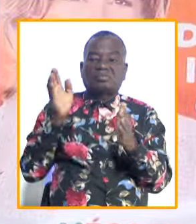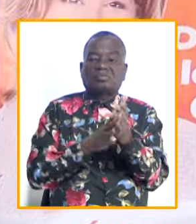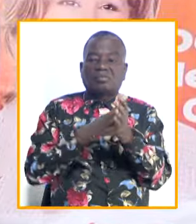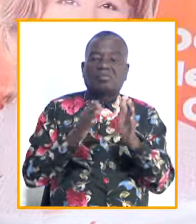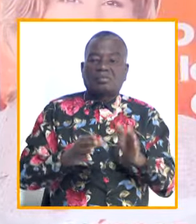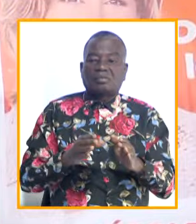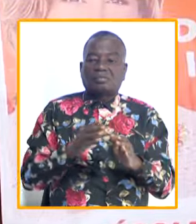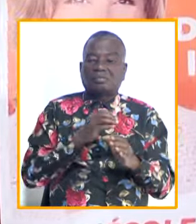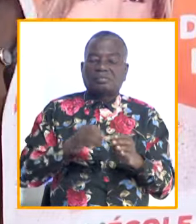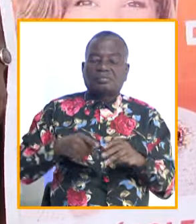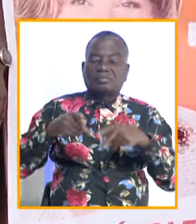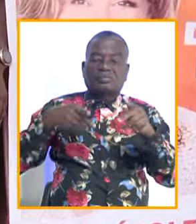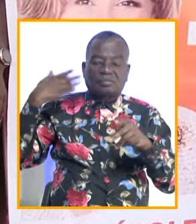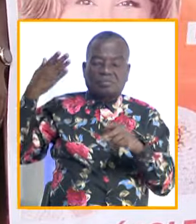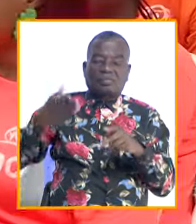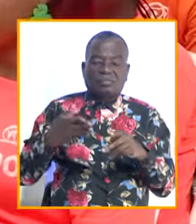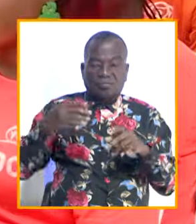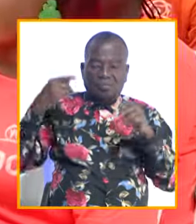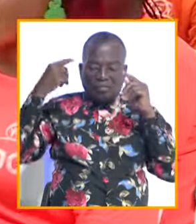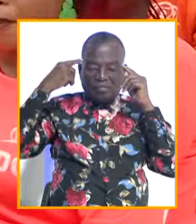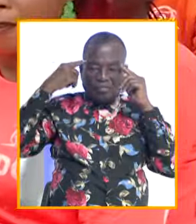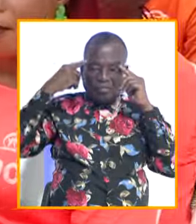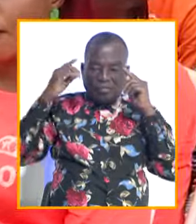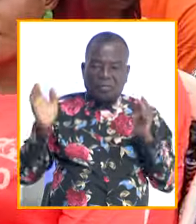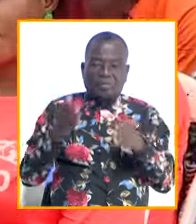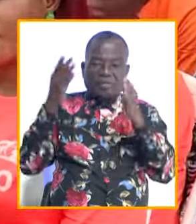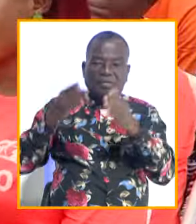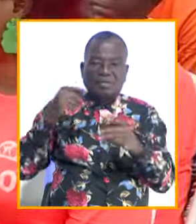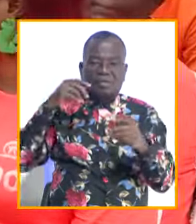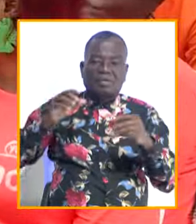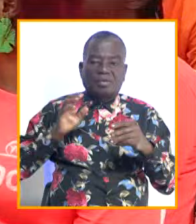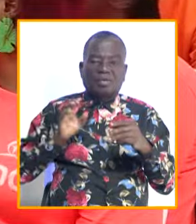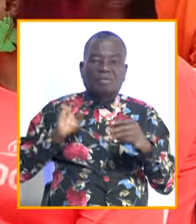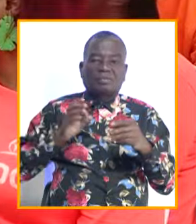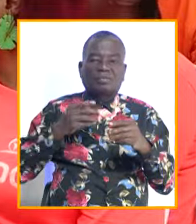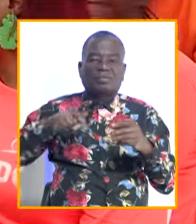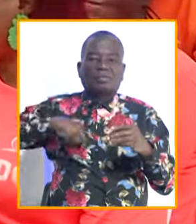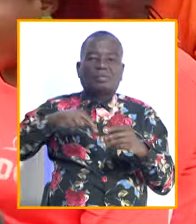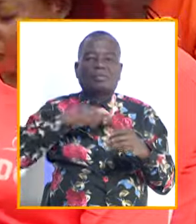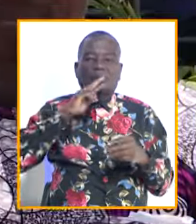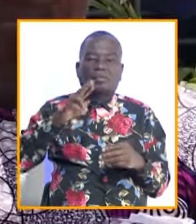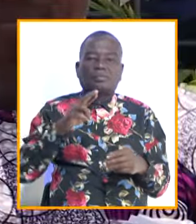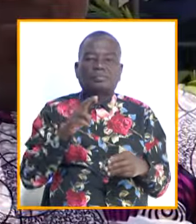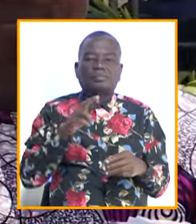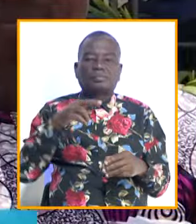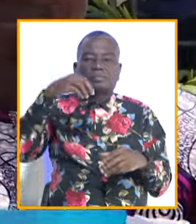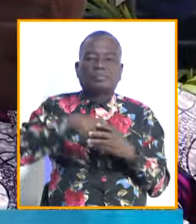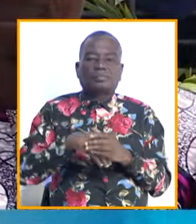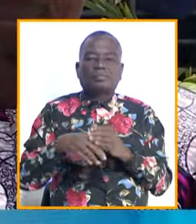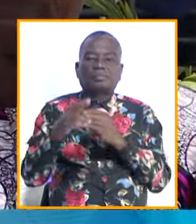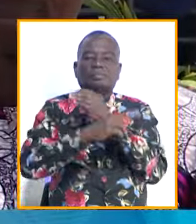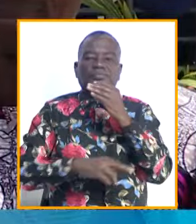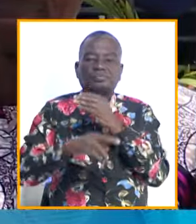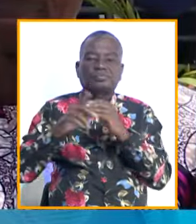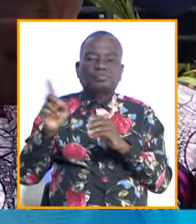enseignants, ils permettront la concentration et la motivation chez les élèves. Nous sommes dans une zone où